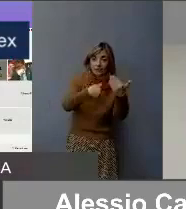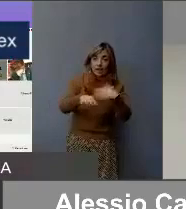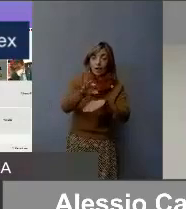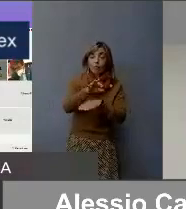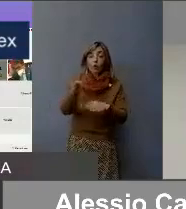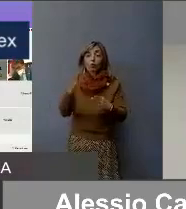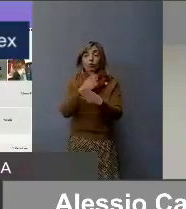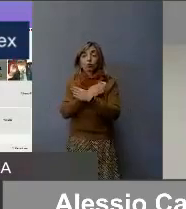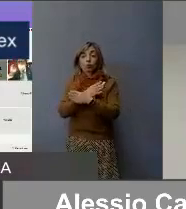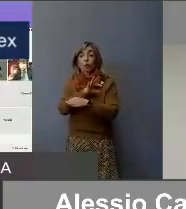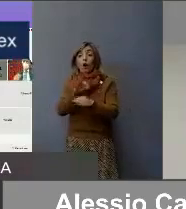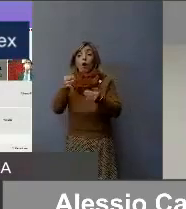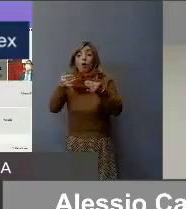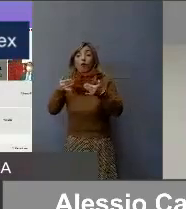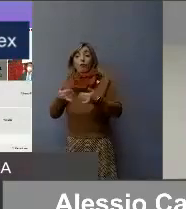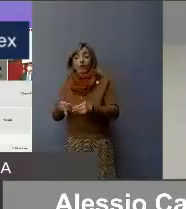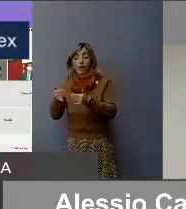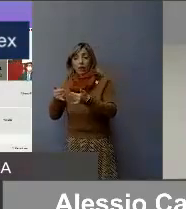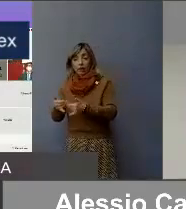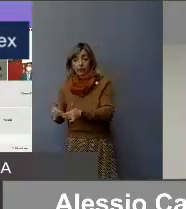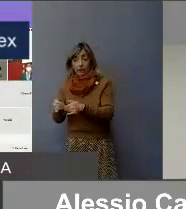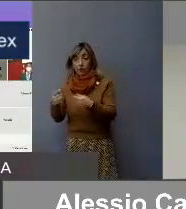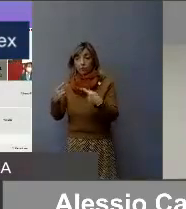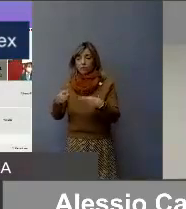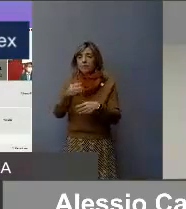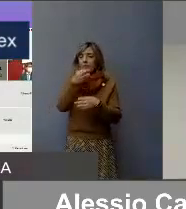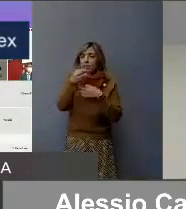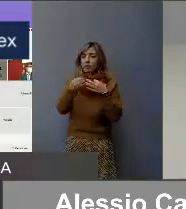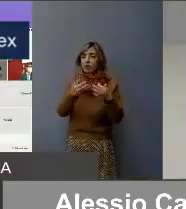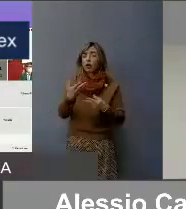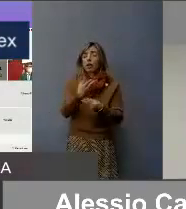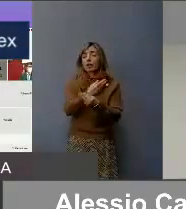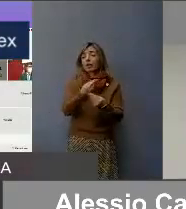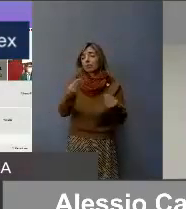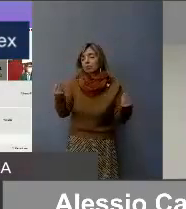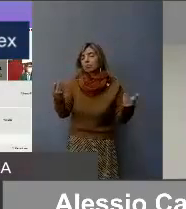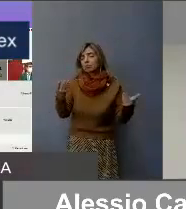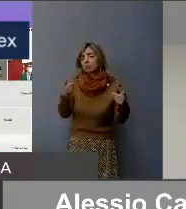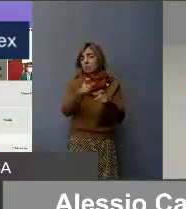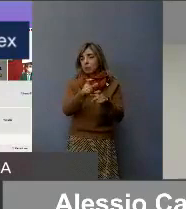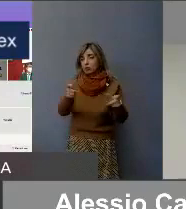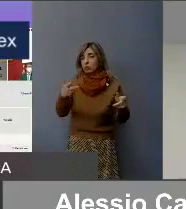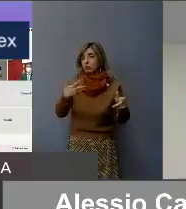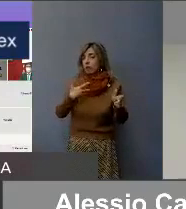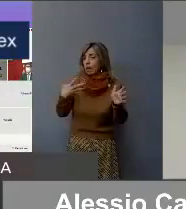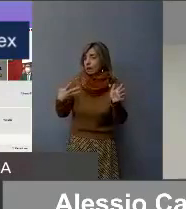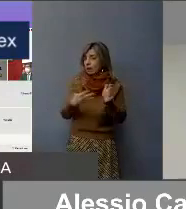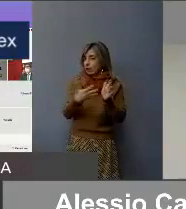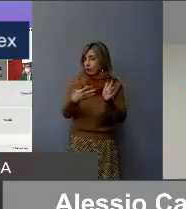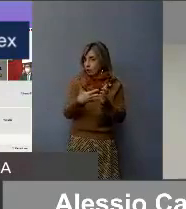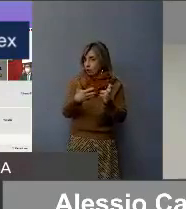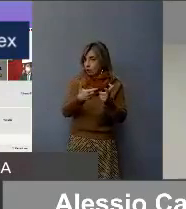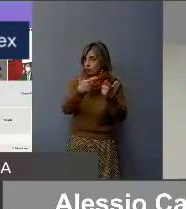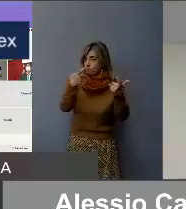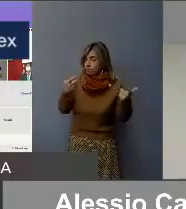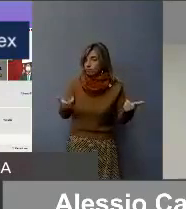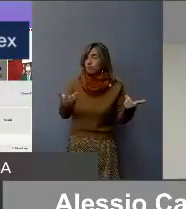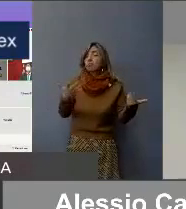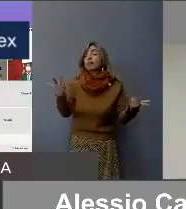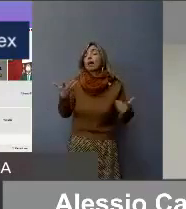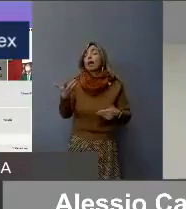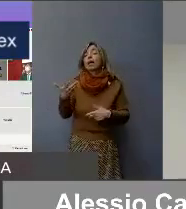e alcune persone che sono in insieme a difficoltà magari non sono conosciute dai dai sensi sociali del